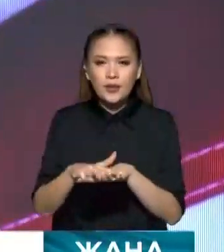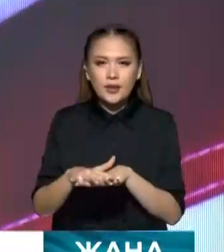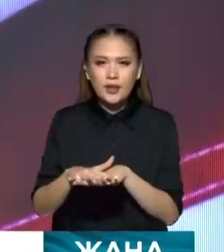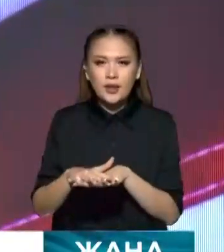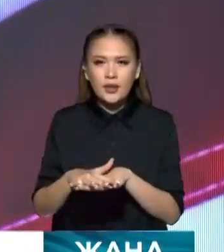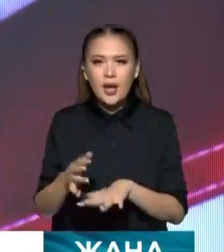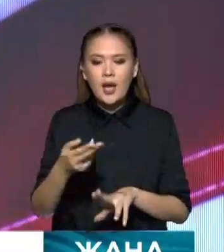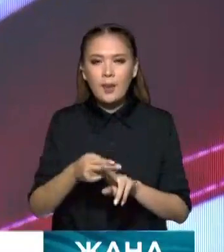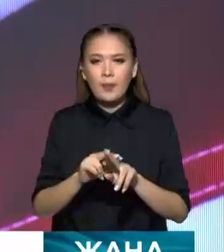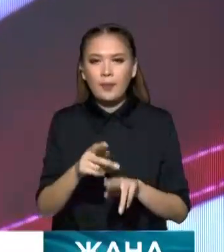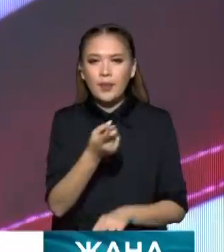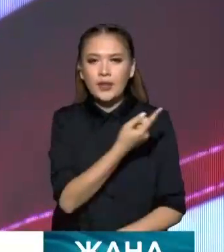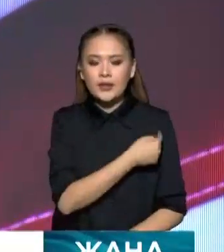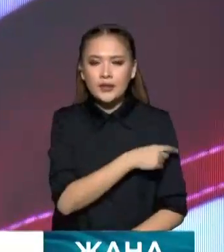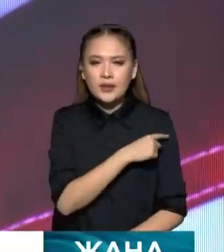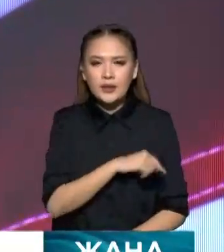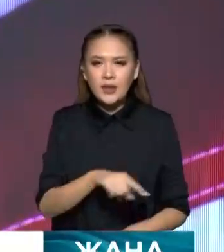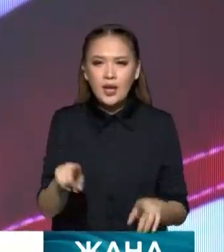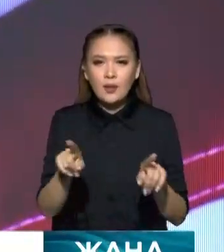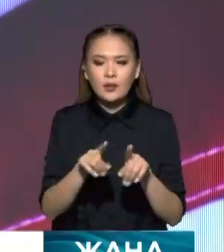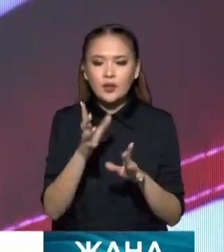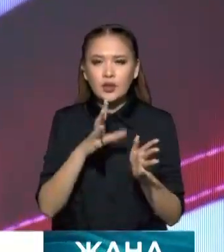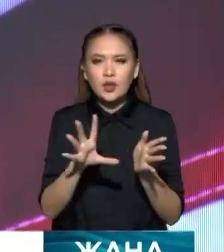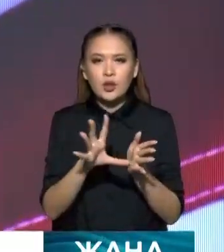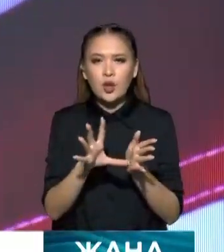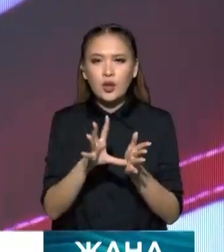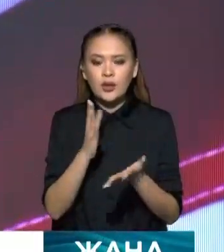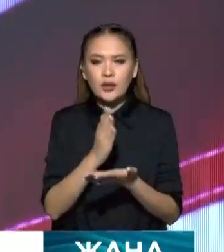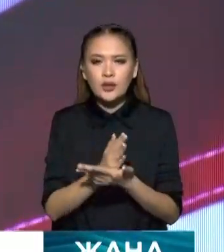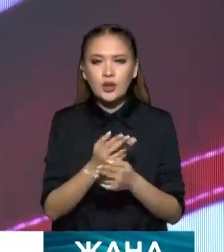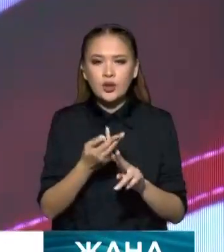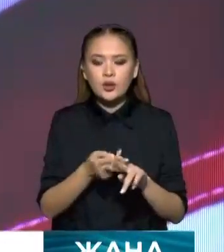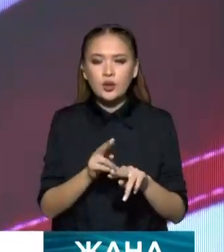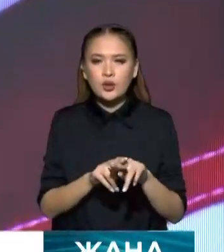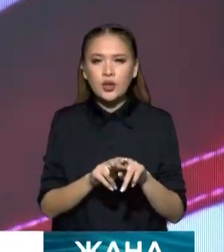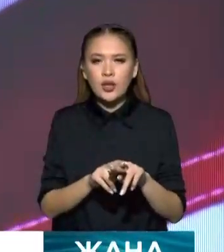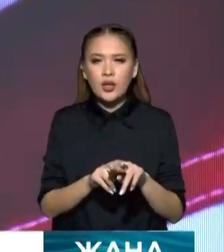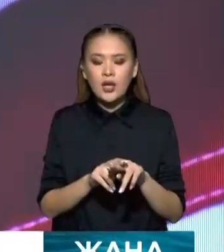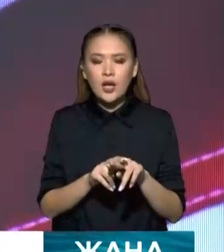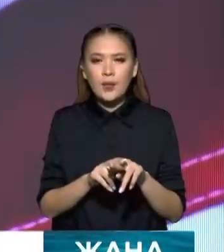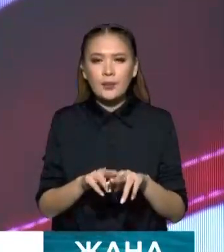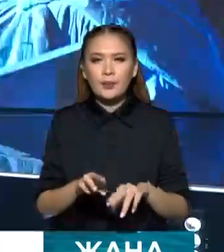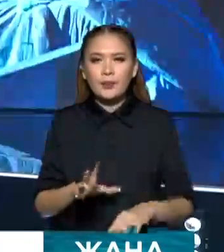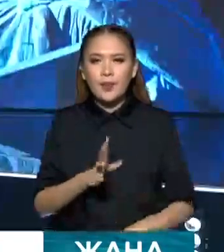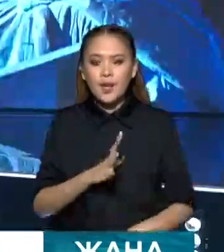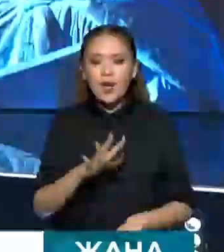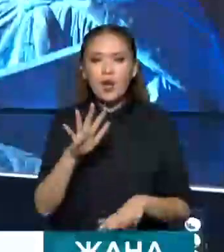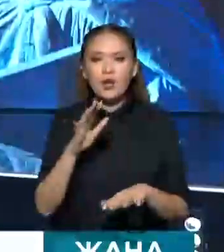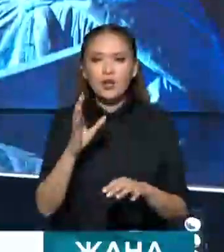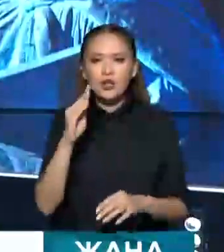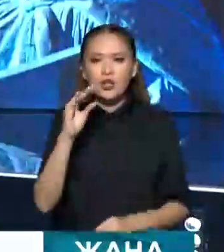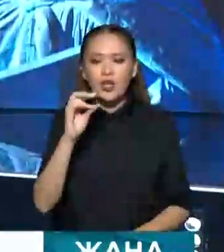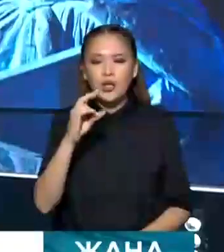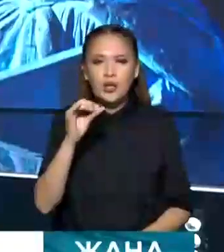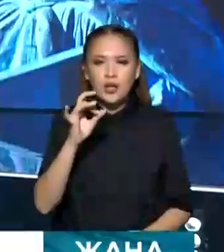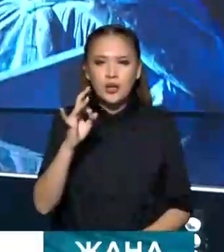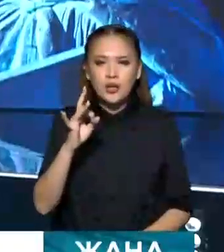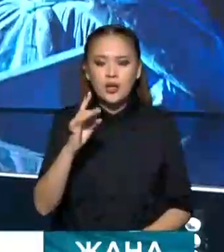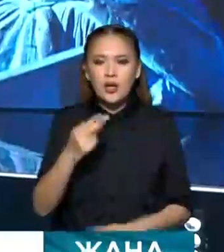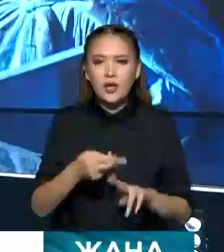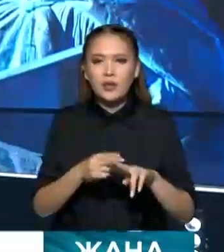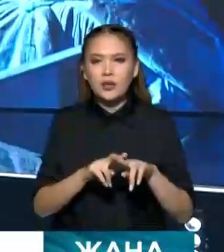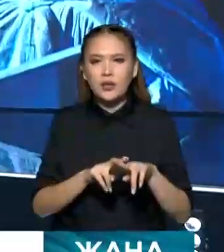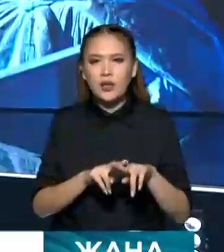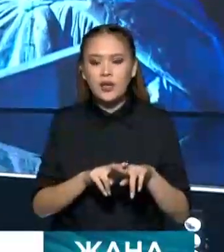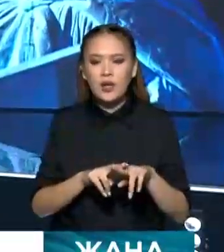енді медициналық саладағы ақпараттық технологиялар бар. Соның бір жаңа General Electric компаниясымен келісімді үлкен бір